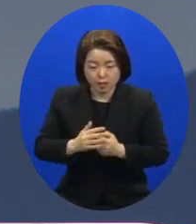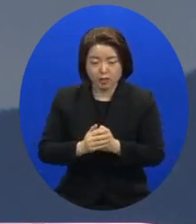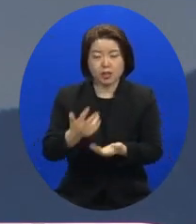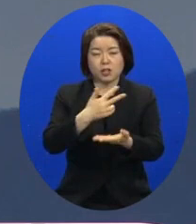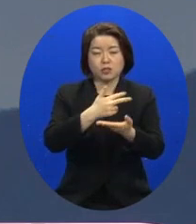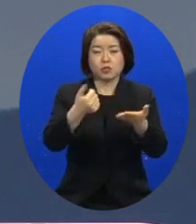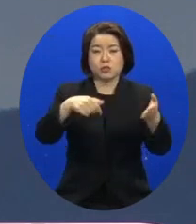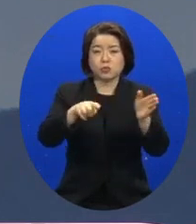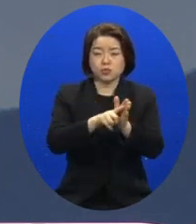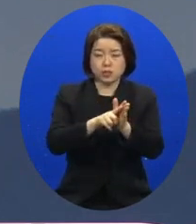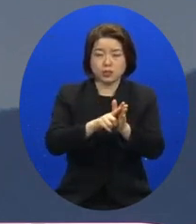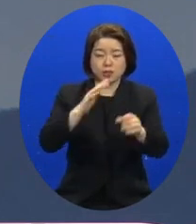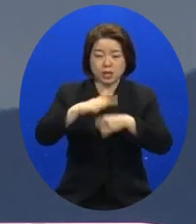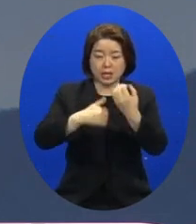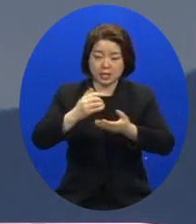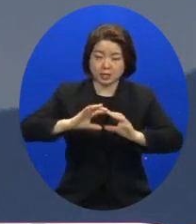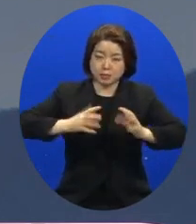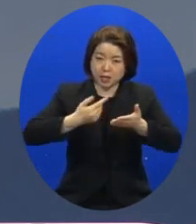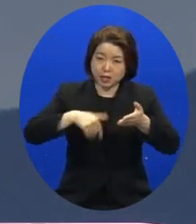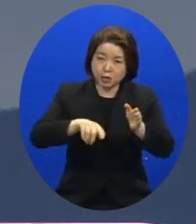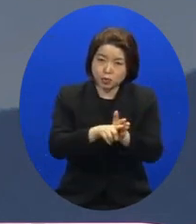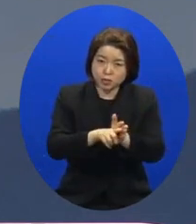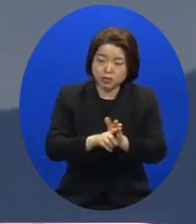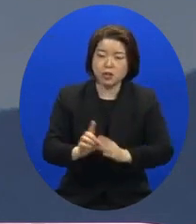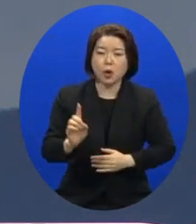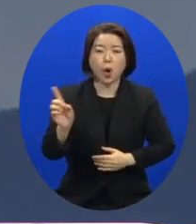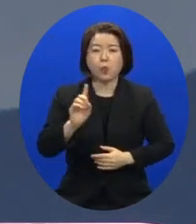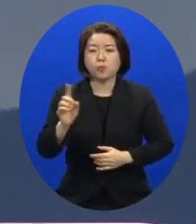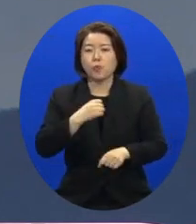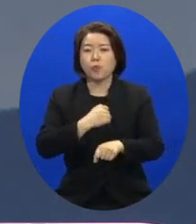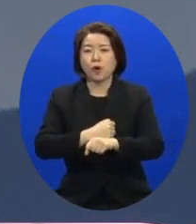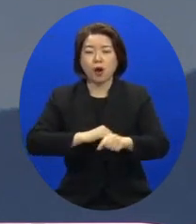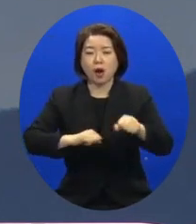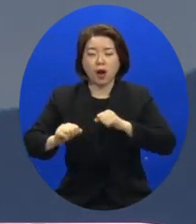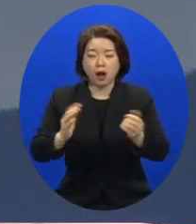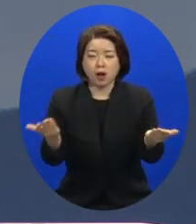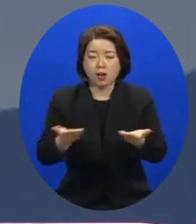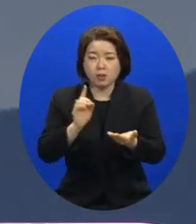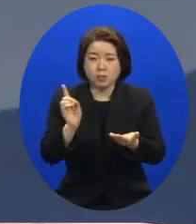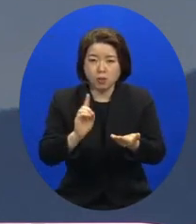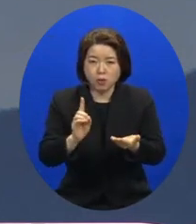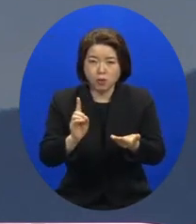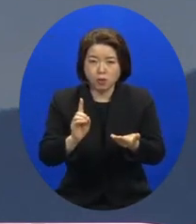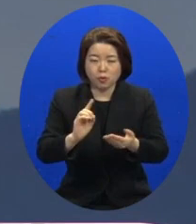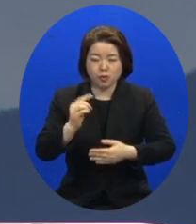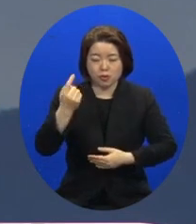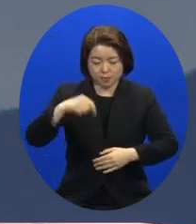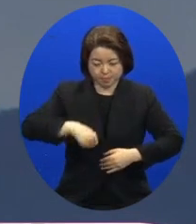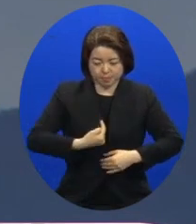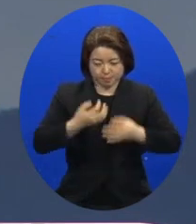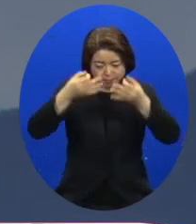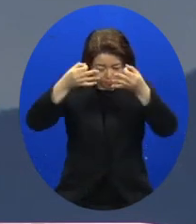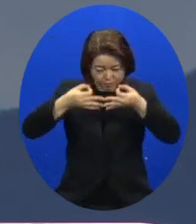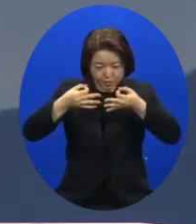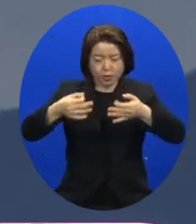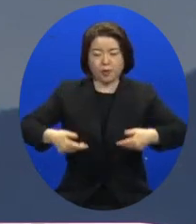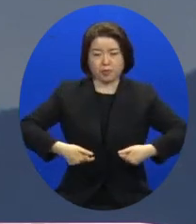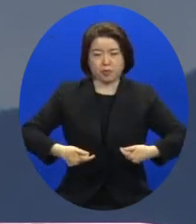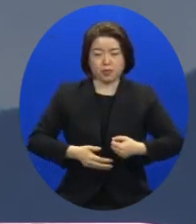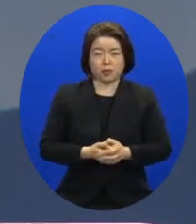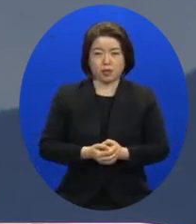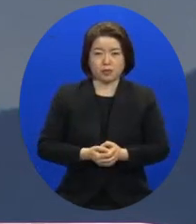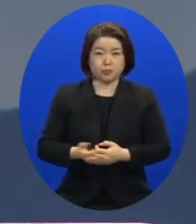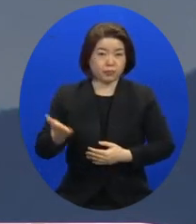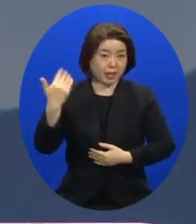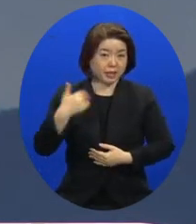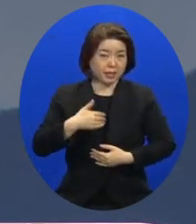위해서 하나님의 나라 위해서는 무엇을 하셨나요? 점검해야 합니다. 제가 군목으로 있을